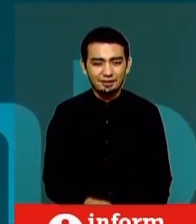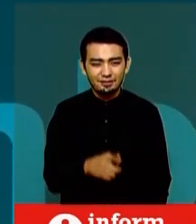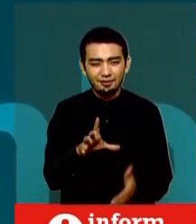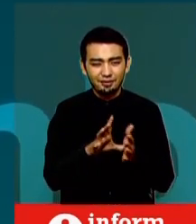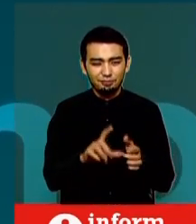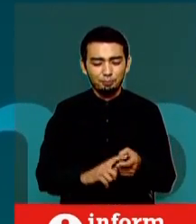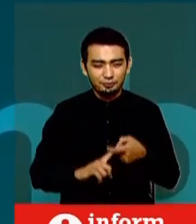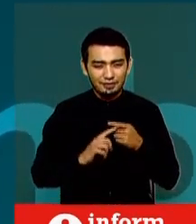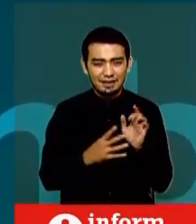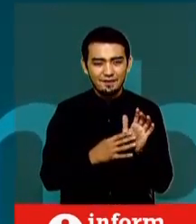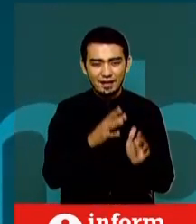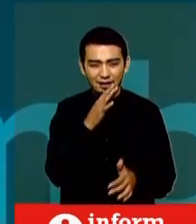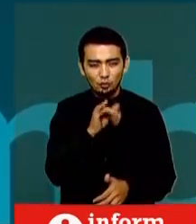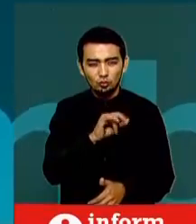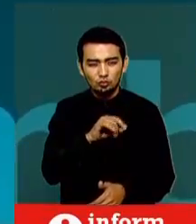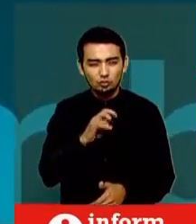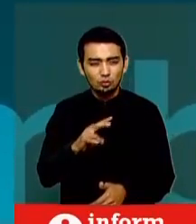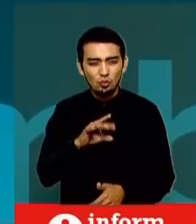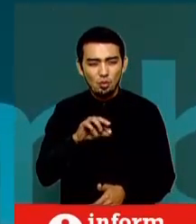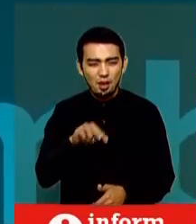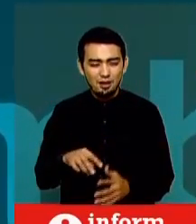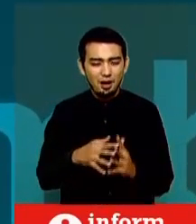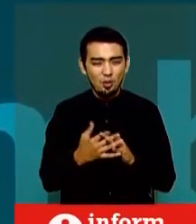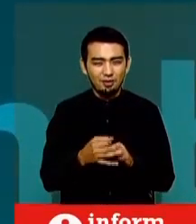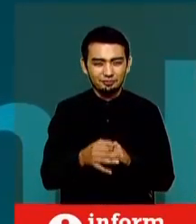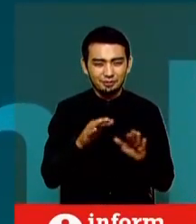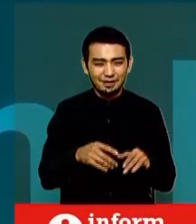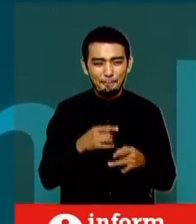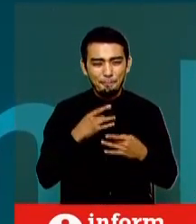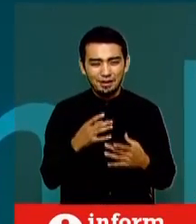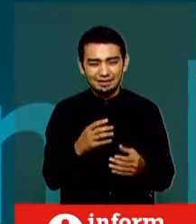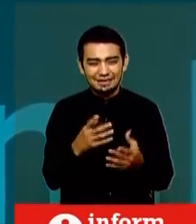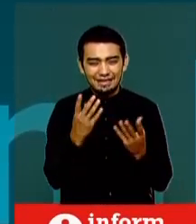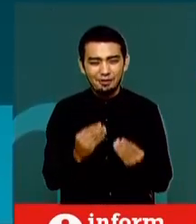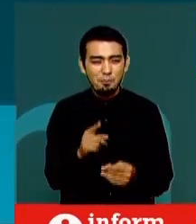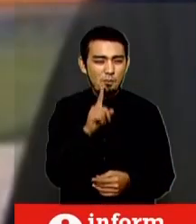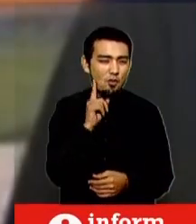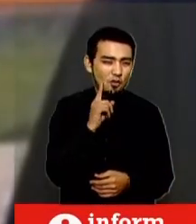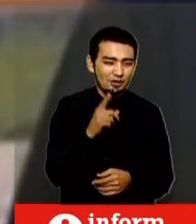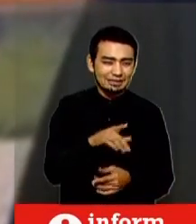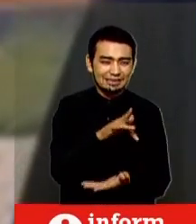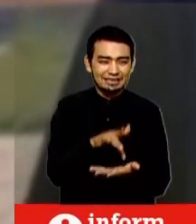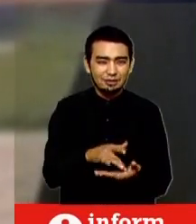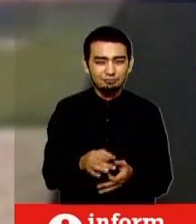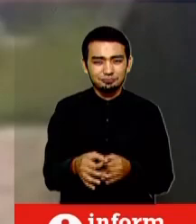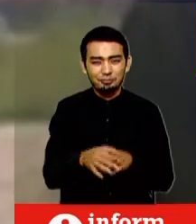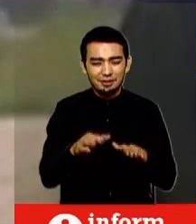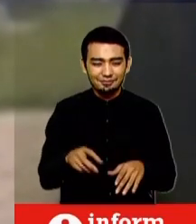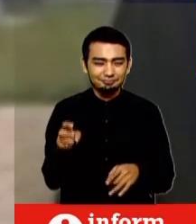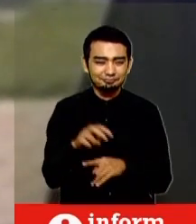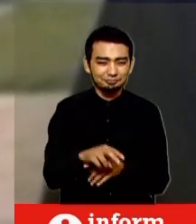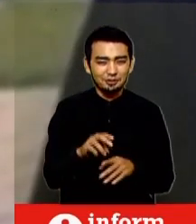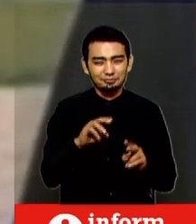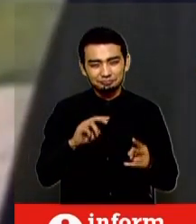9-летняя девочка из села Узункуль получила во время празднования Дня молодежи на центральной районной площади. Ребенка